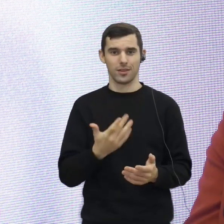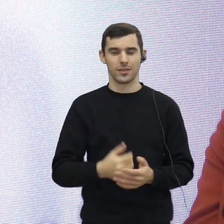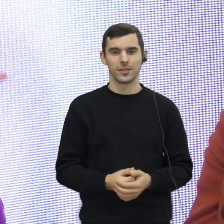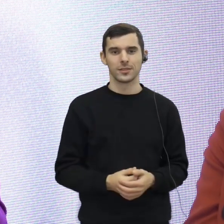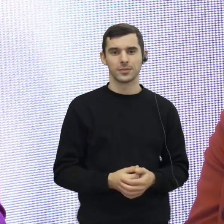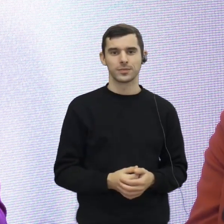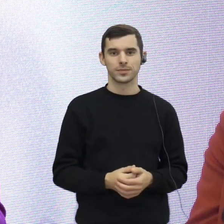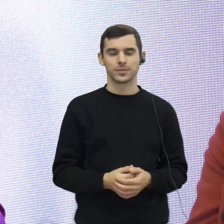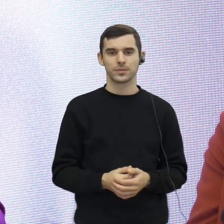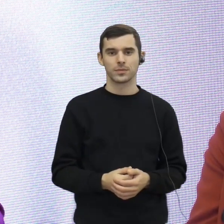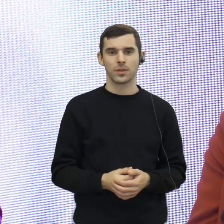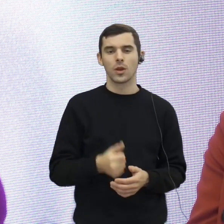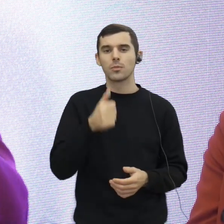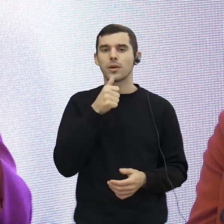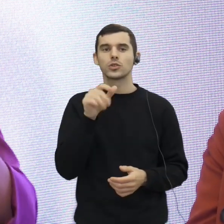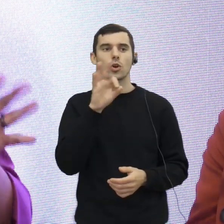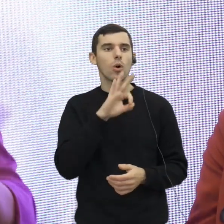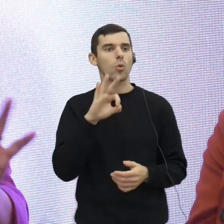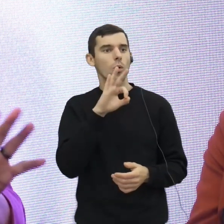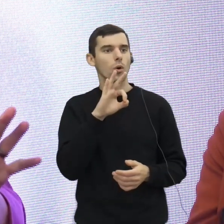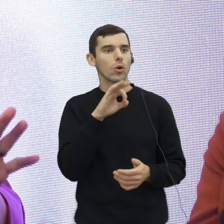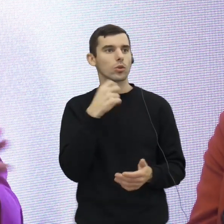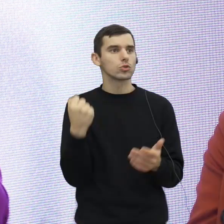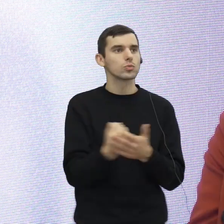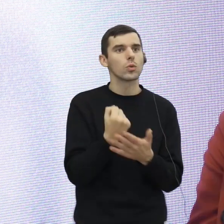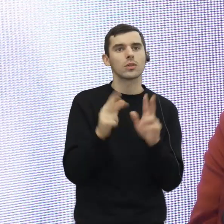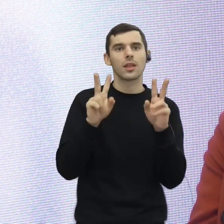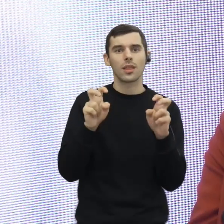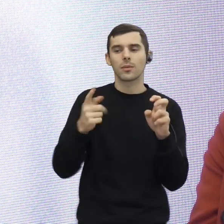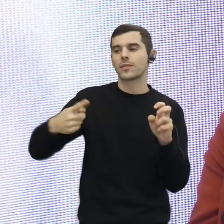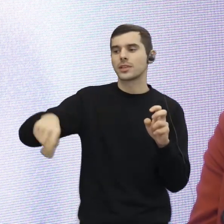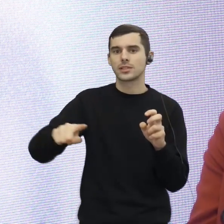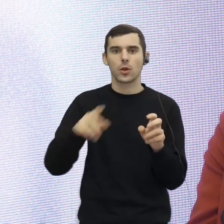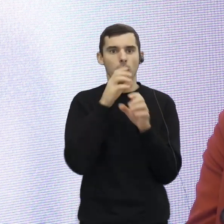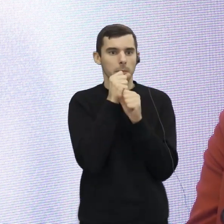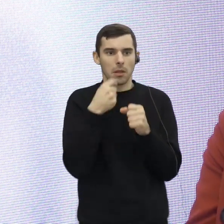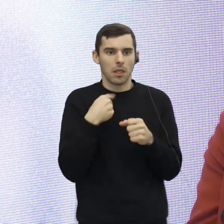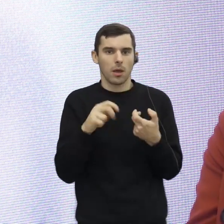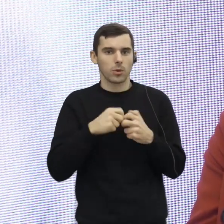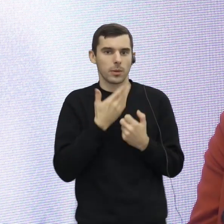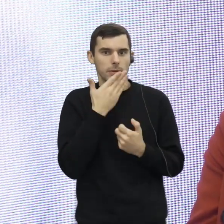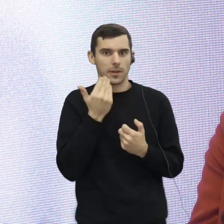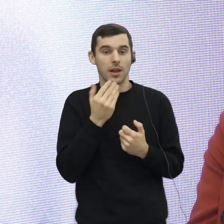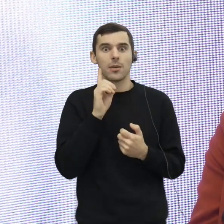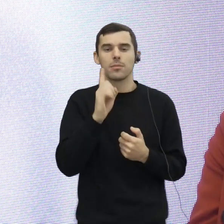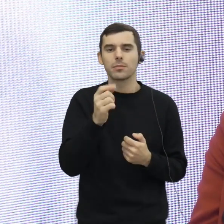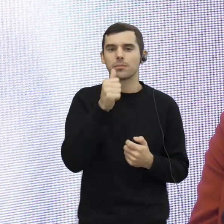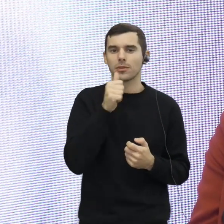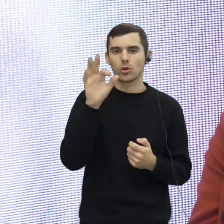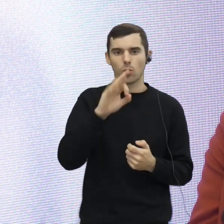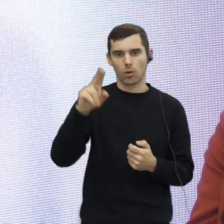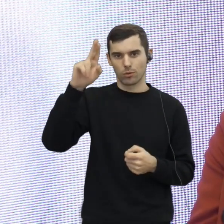kažkaip netikėtai tie žmonės išnyksta ir sako, ne, čia pas mus problemos tai nėra. Bet jau tualetų problema, wow, masinė, tikrai.